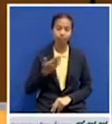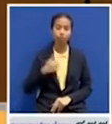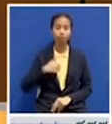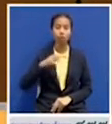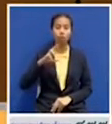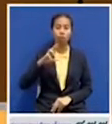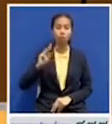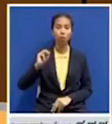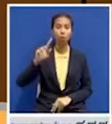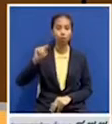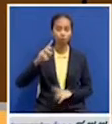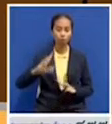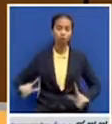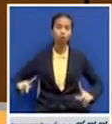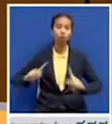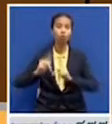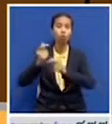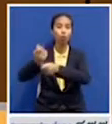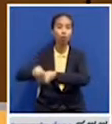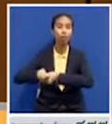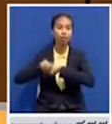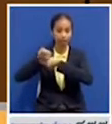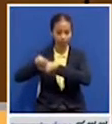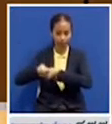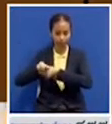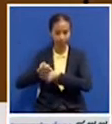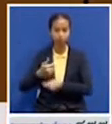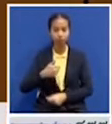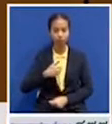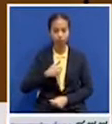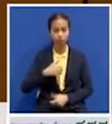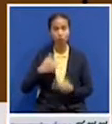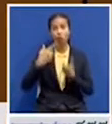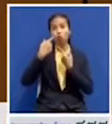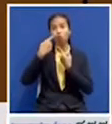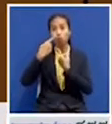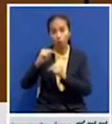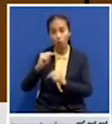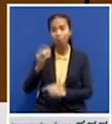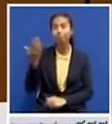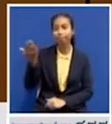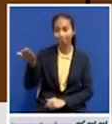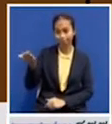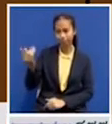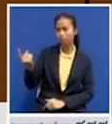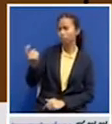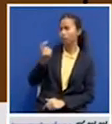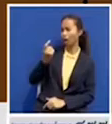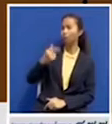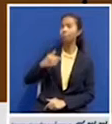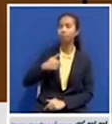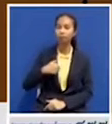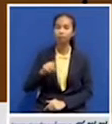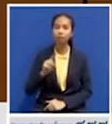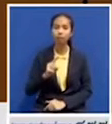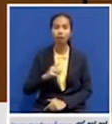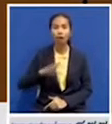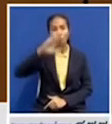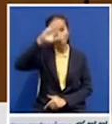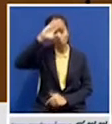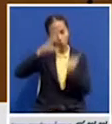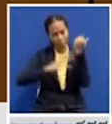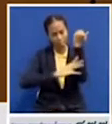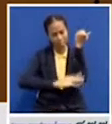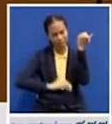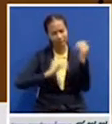ฐมนตรีว่าการกระทรวงเกษตรและสหกรณ์ขออนุญาตเรียนตอบท่านสมาชิกผู้ทรงเกียรติที่ถามนะครับว่าโรคใบด่าง